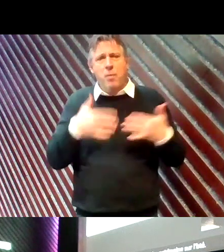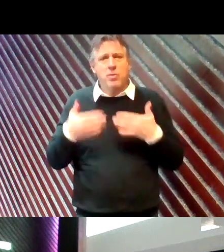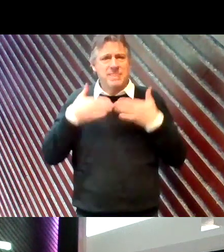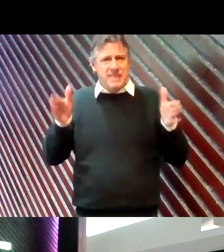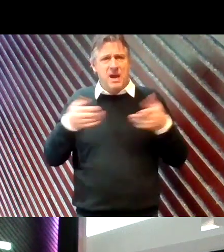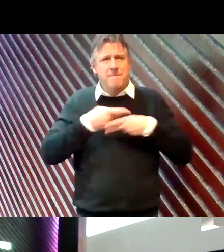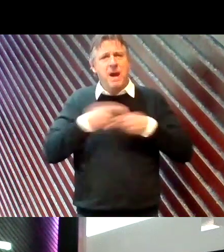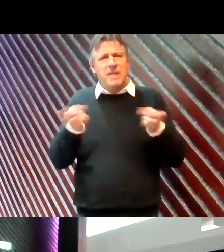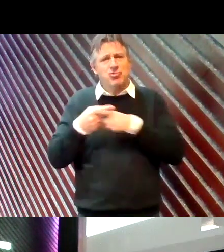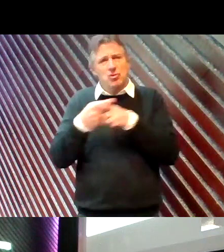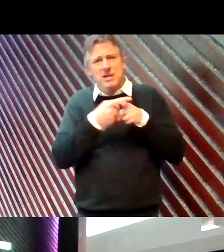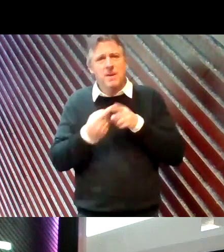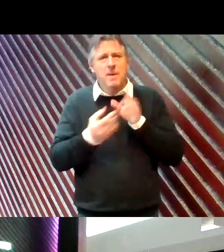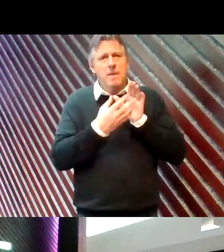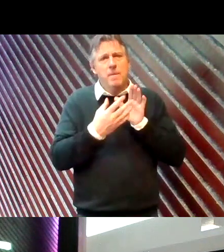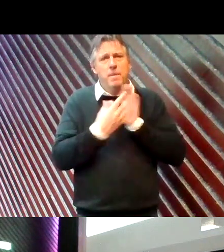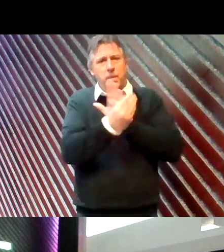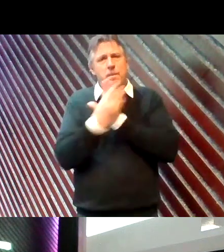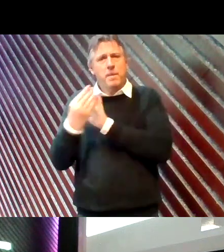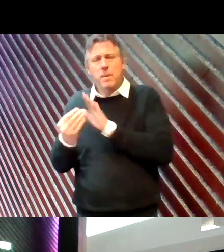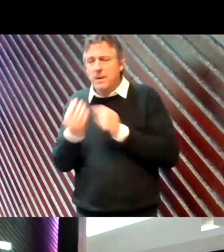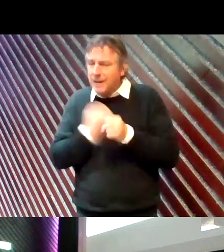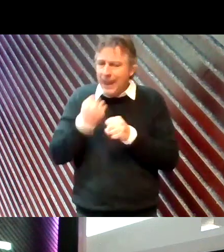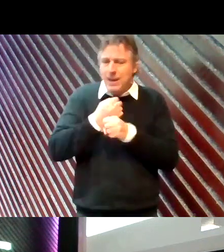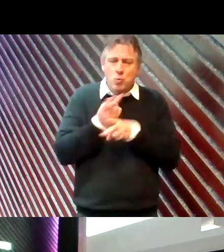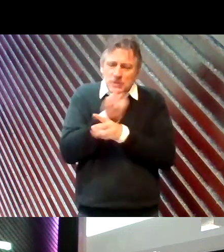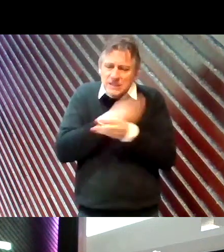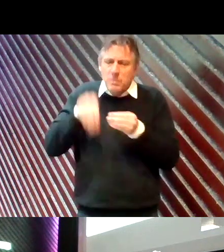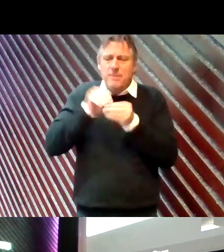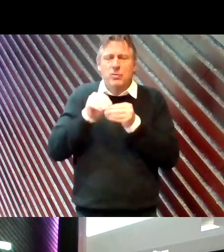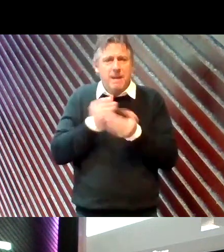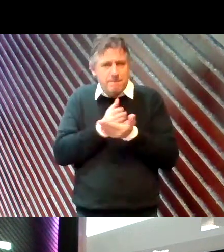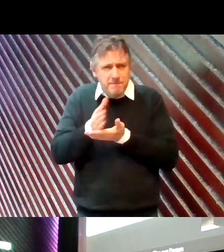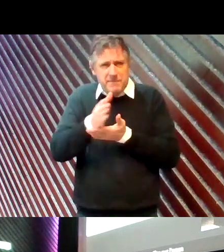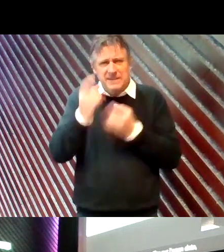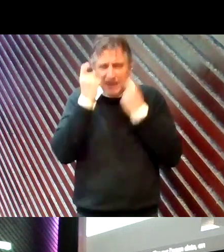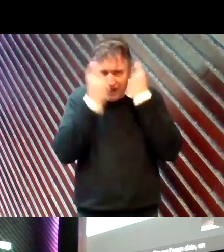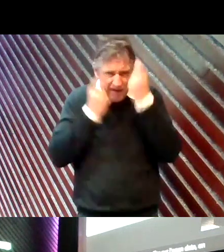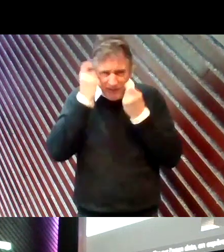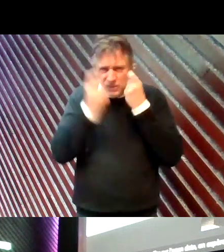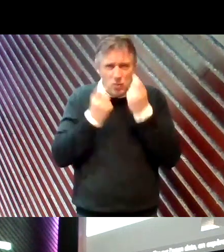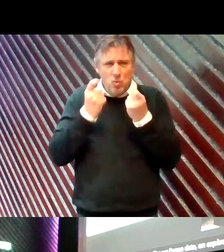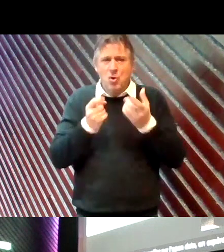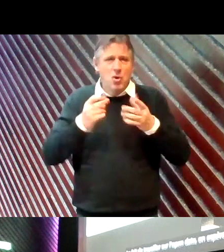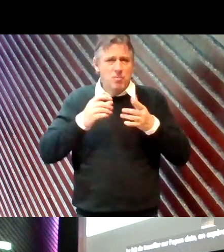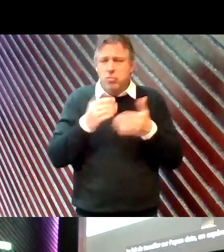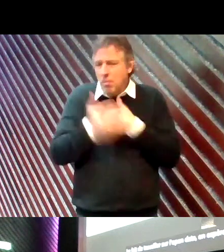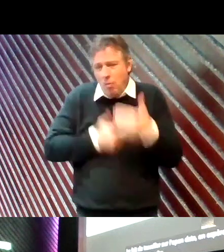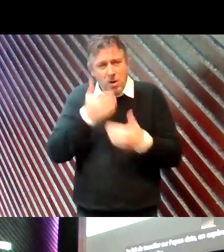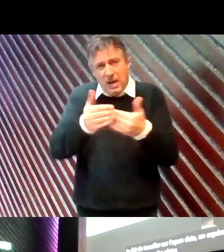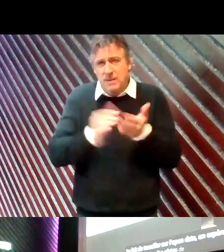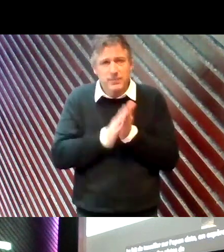accélérer et de donner des outils supplémentaires et des pistes de réflexion pour pouvoir continuer de faire avancer les choses